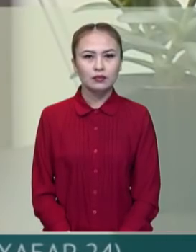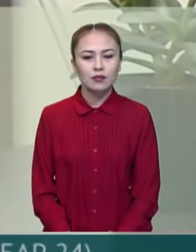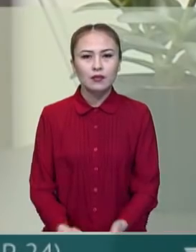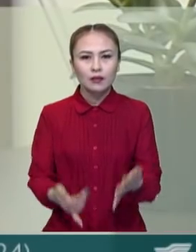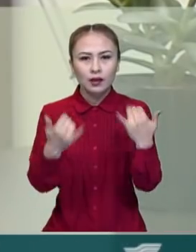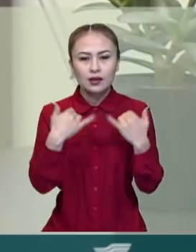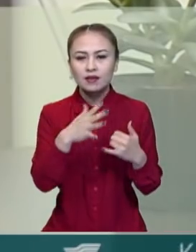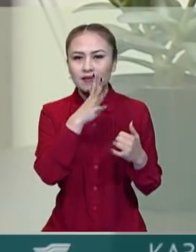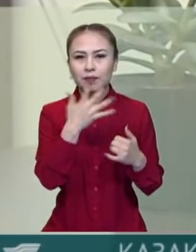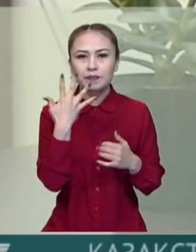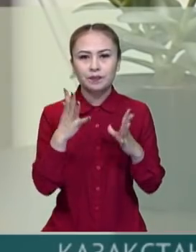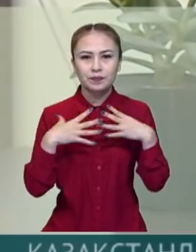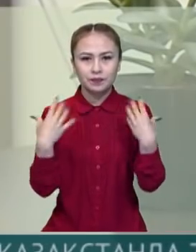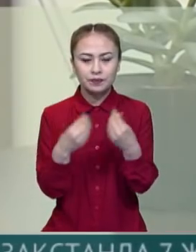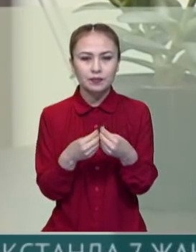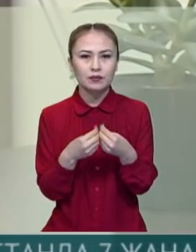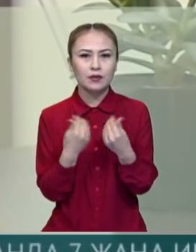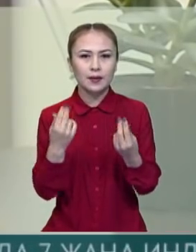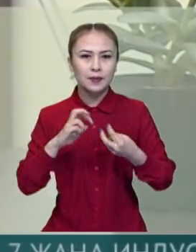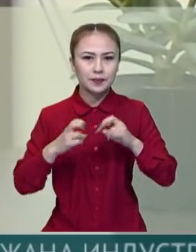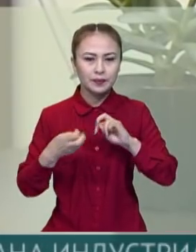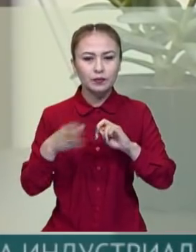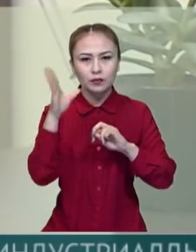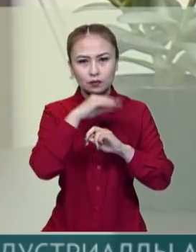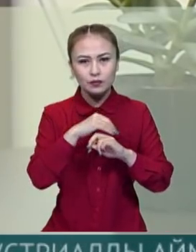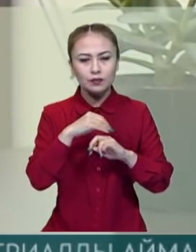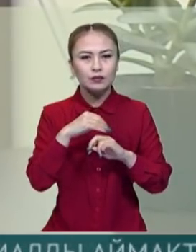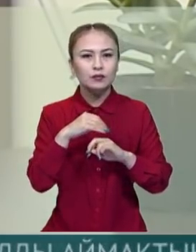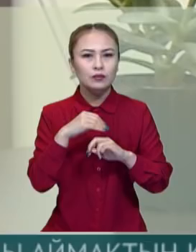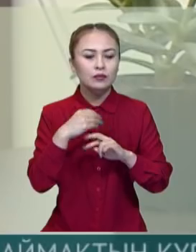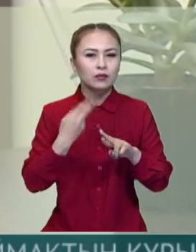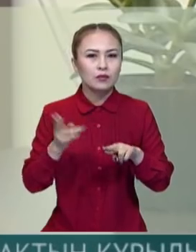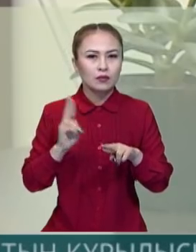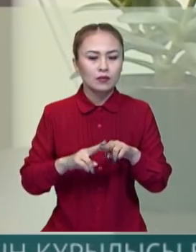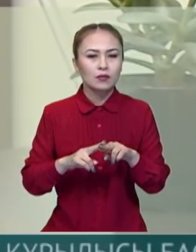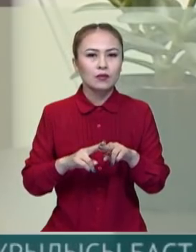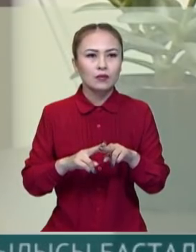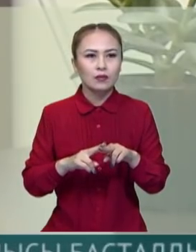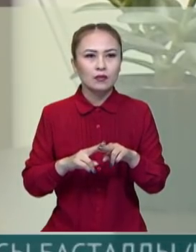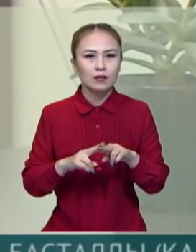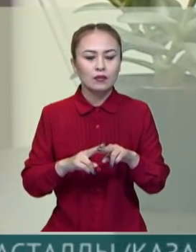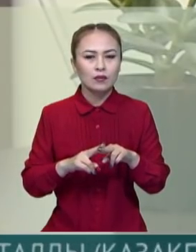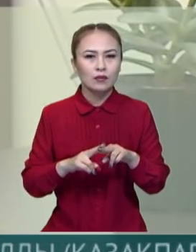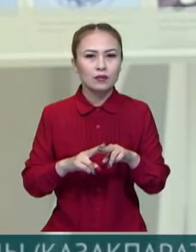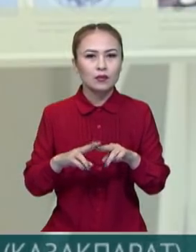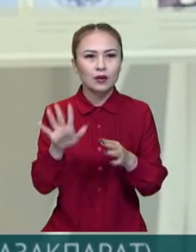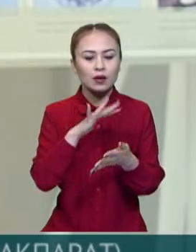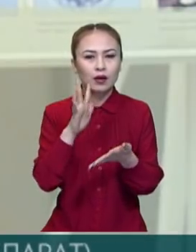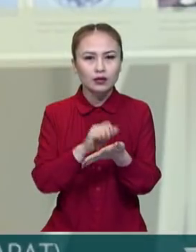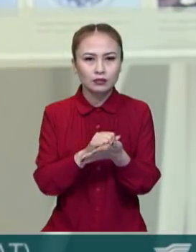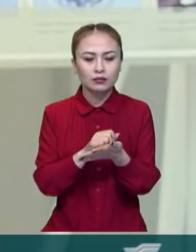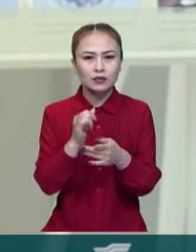жанұяның бірі осындай мәселеге ұшырауы мүмкін екен, бедеулік мәселесіне. Сондықтан осы жолда зерттеністер жүргізіп,